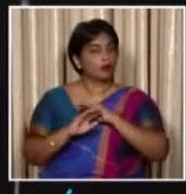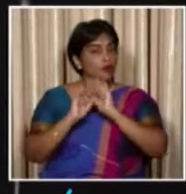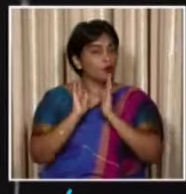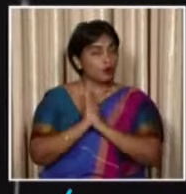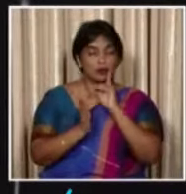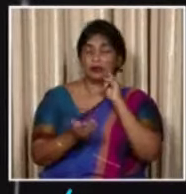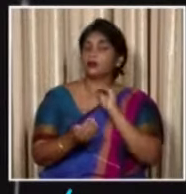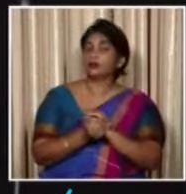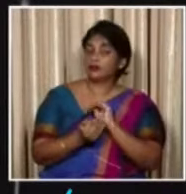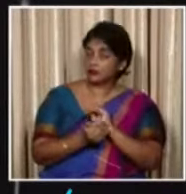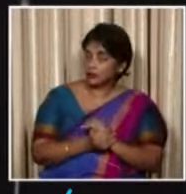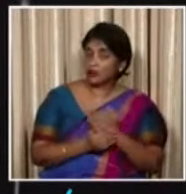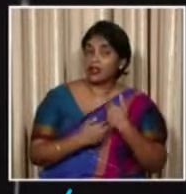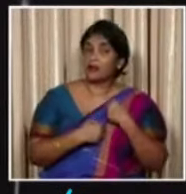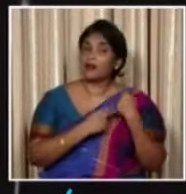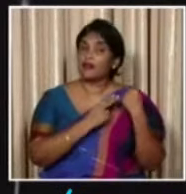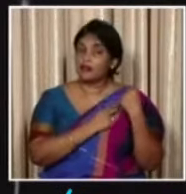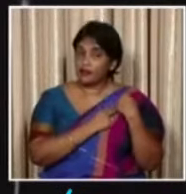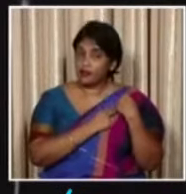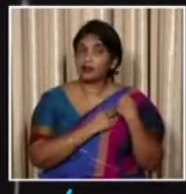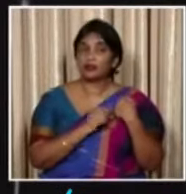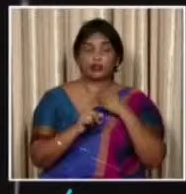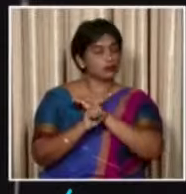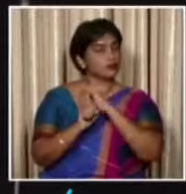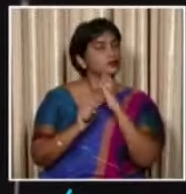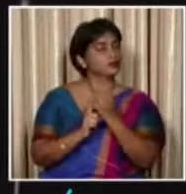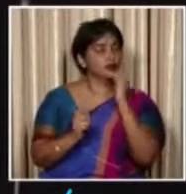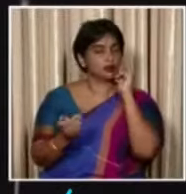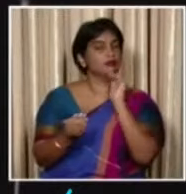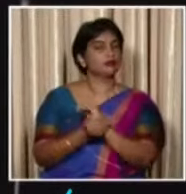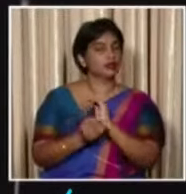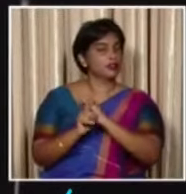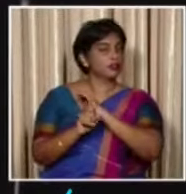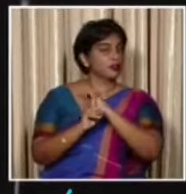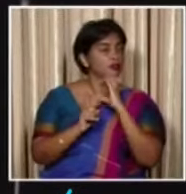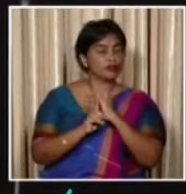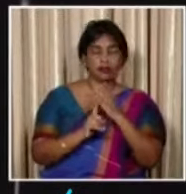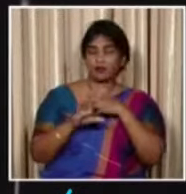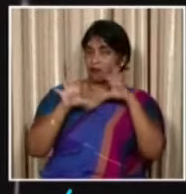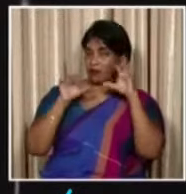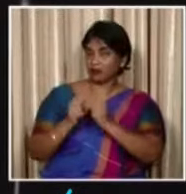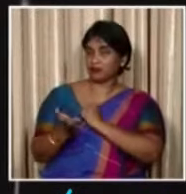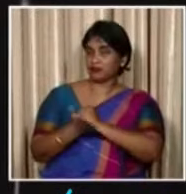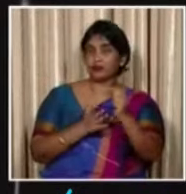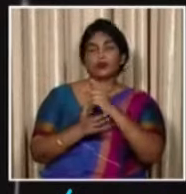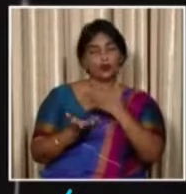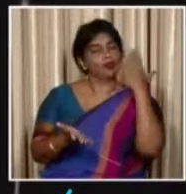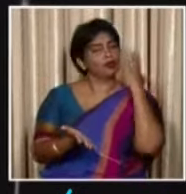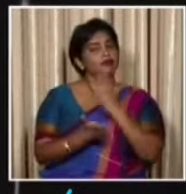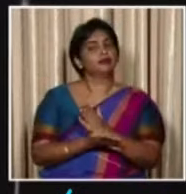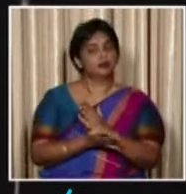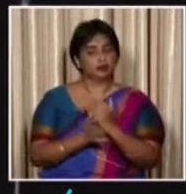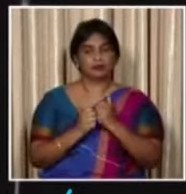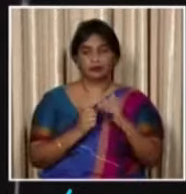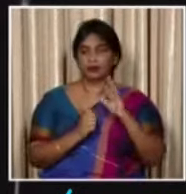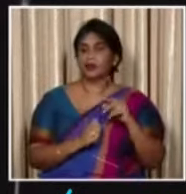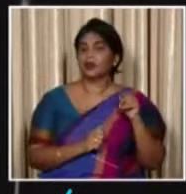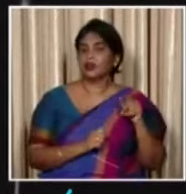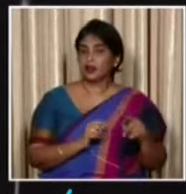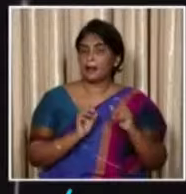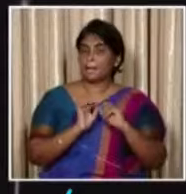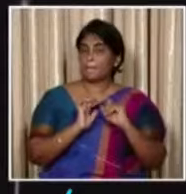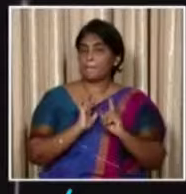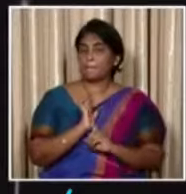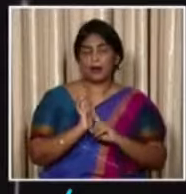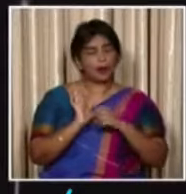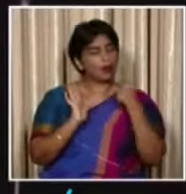කළා නම් අපේ යුතුකම තමයි අපේ සංස්කෘතිය ආරක්ෂා මේ සංස්කෘතික ආක්‍රමණය අපි කෙසේ හෝ වළක්විය යුතුයි එහෙමනම් මේ පණ දිතාම